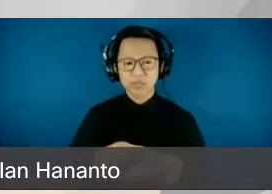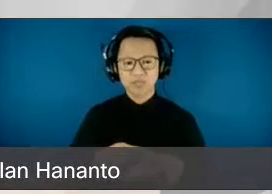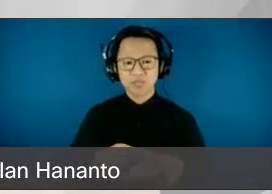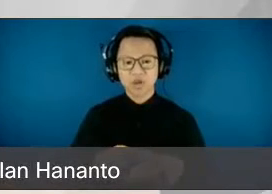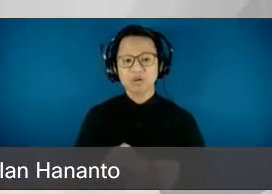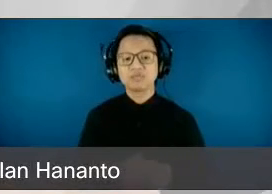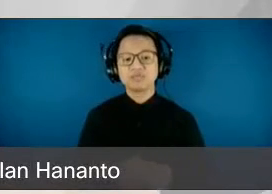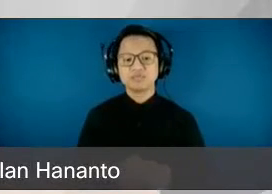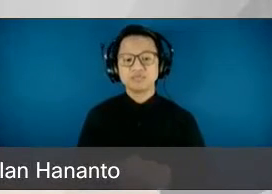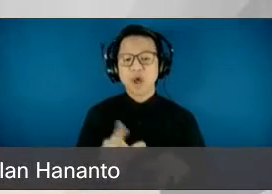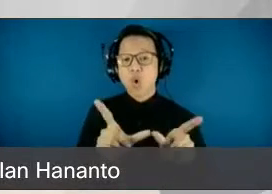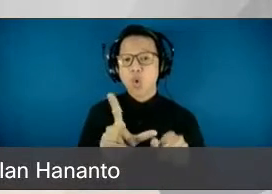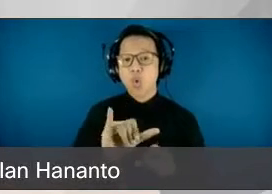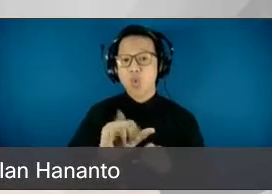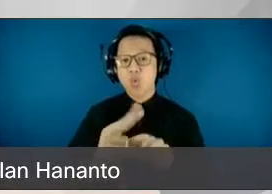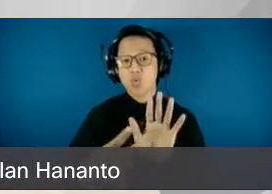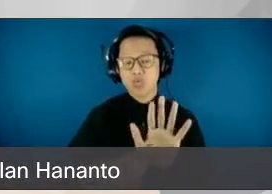atau kita bilang WIN gitu.